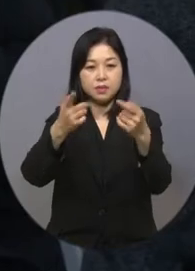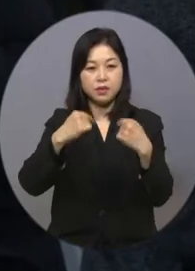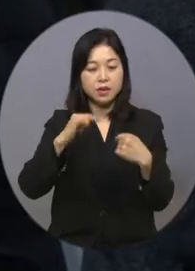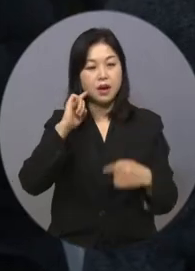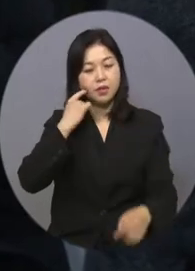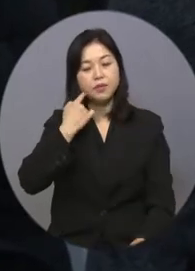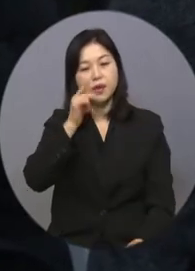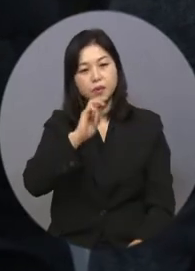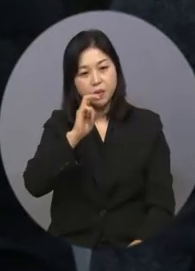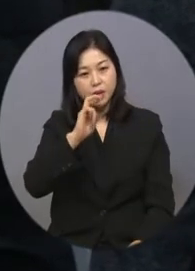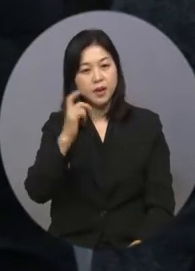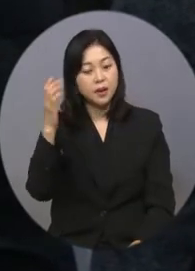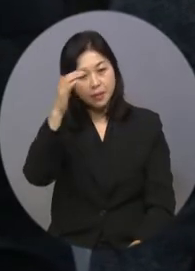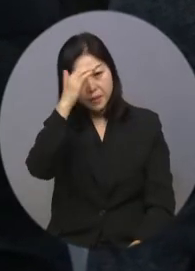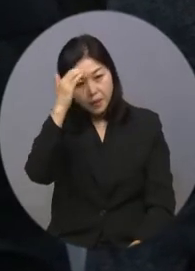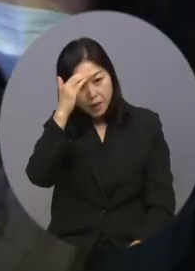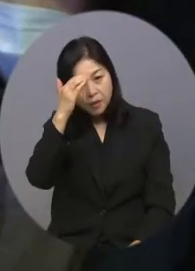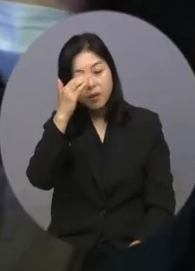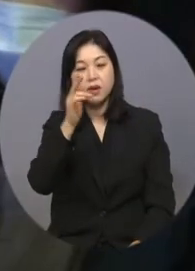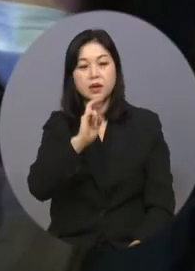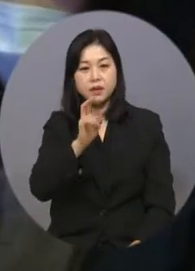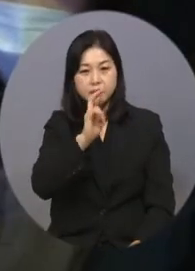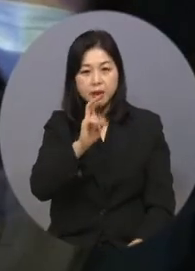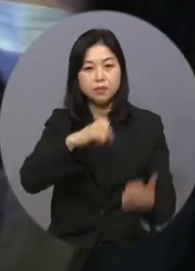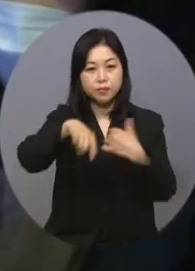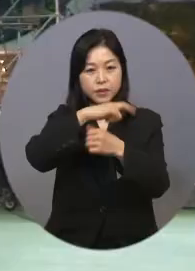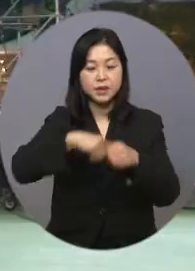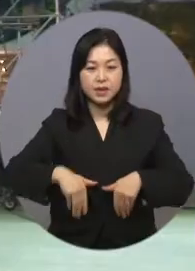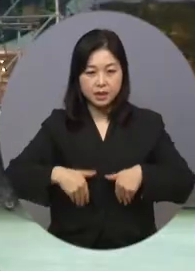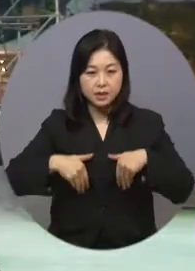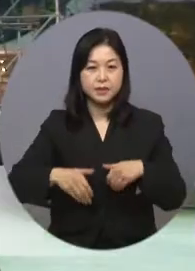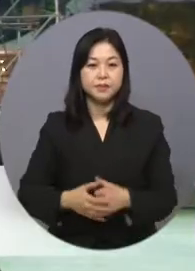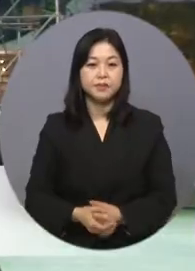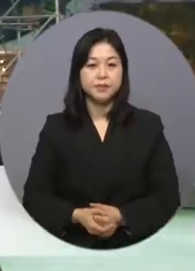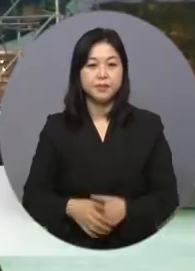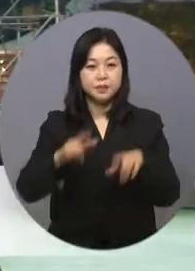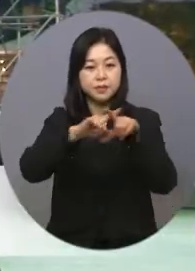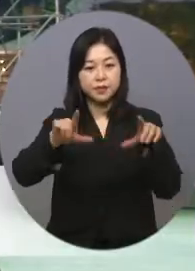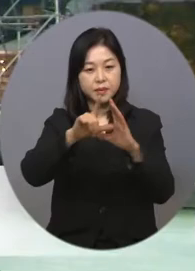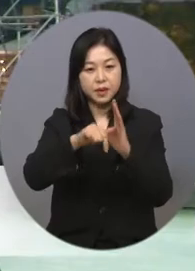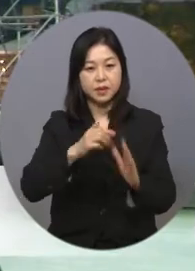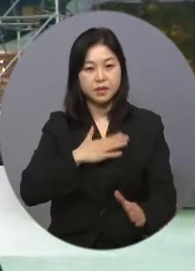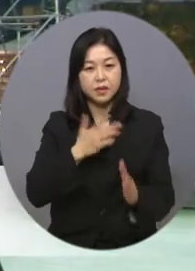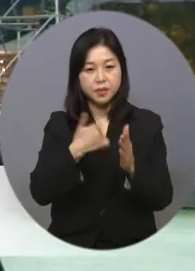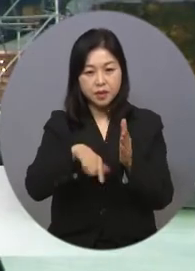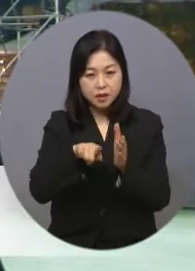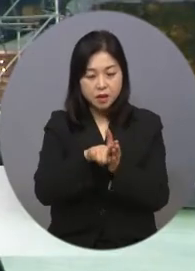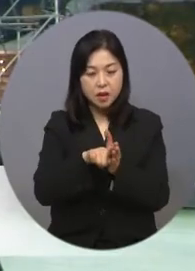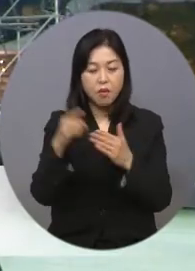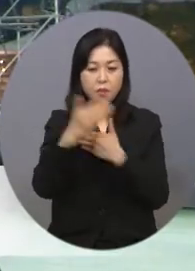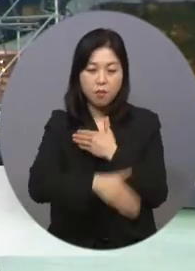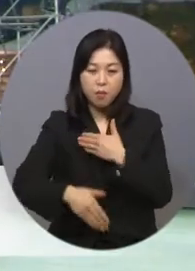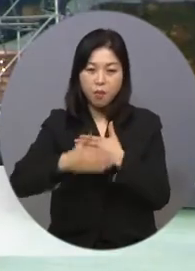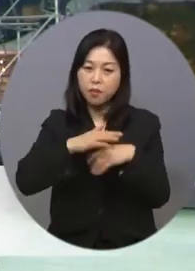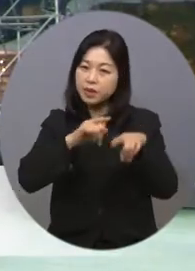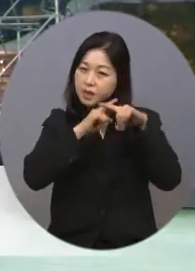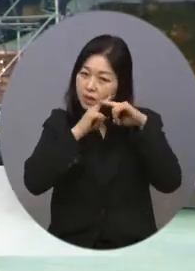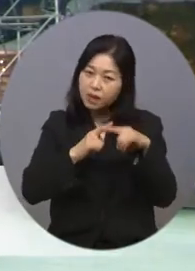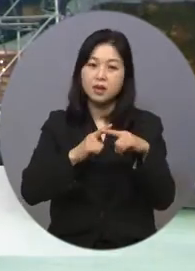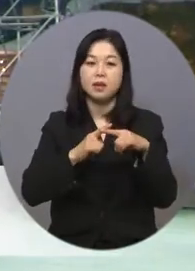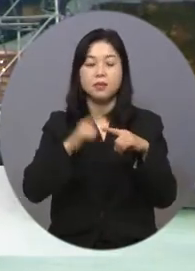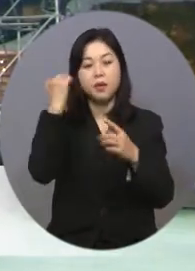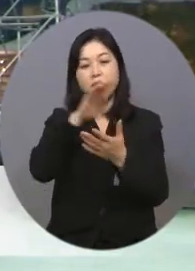관람하는 동시에 음악회 분위기가 한층 더 따뜻해집니다. 평소에도 저희를 위해서 몸바치고 피 흘려서